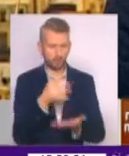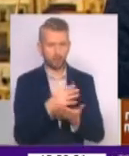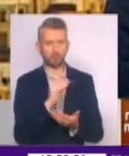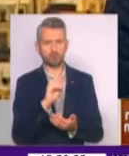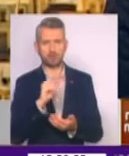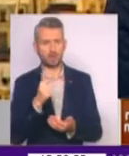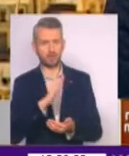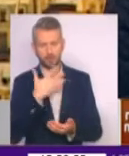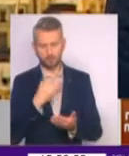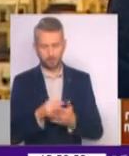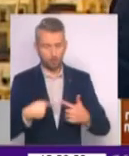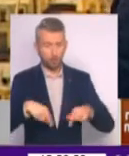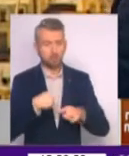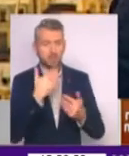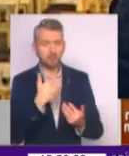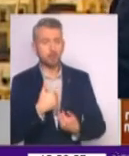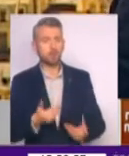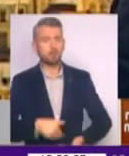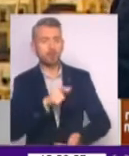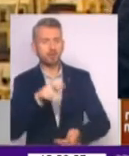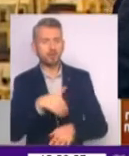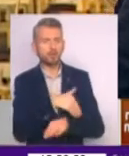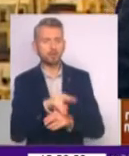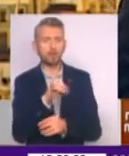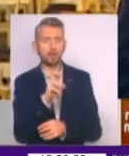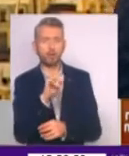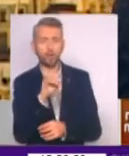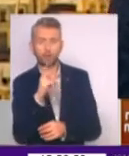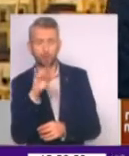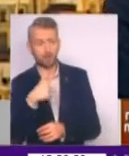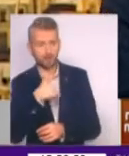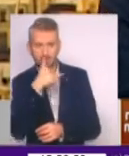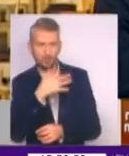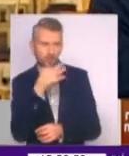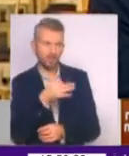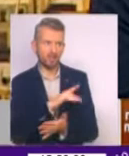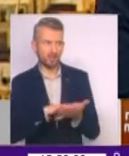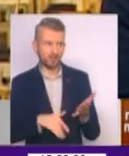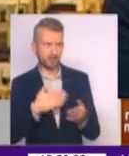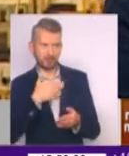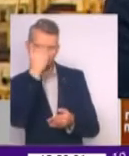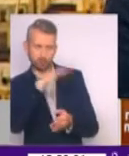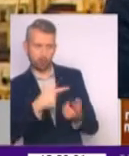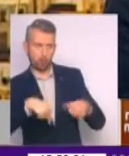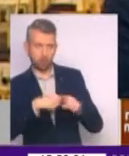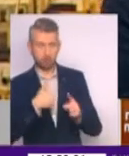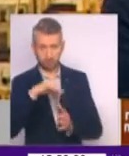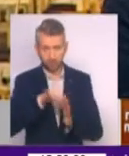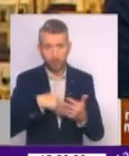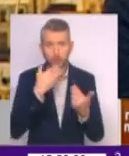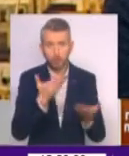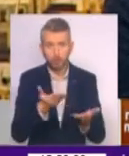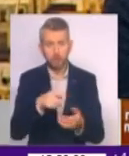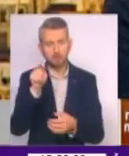по своєму округу до мене звернулись мешканці Лобановського, я не можу їм сказати, вибачте, це не мій округ, ідіть. Я одразу звернувся.